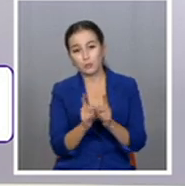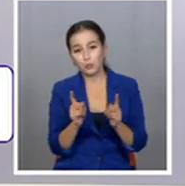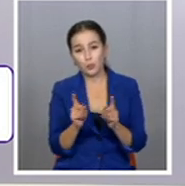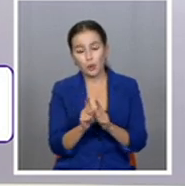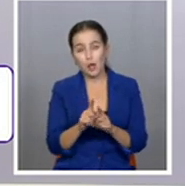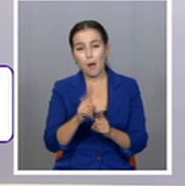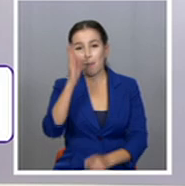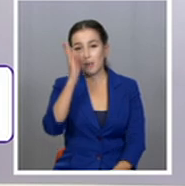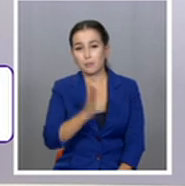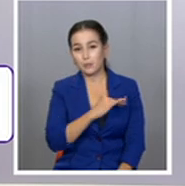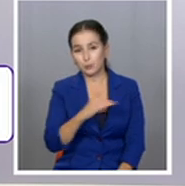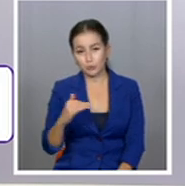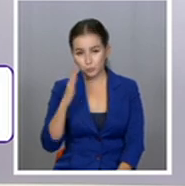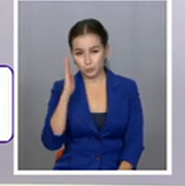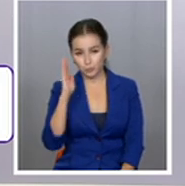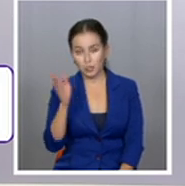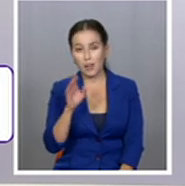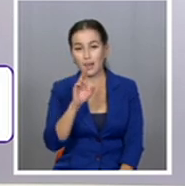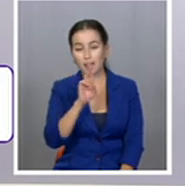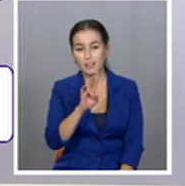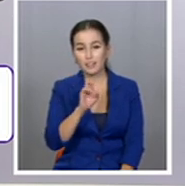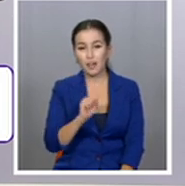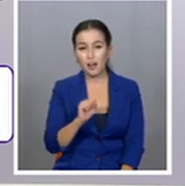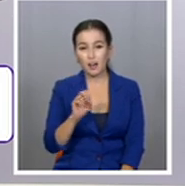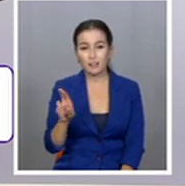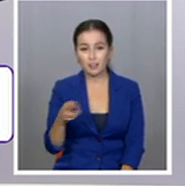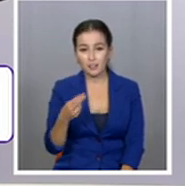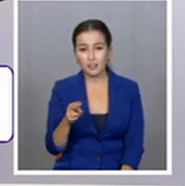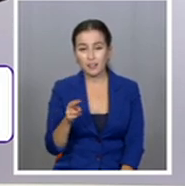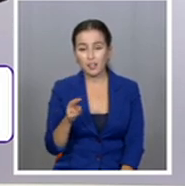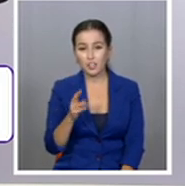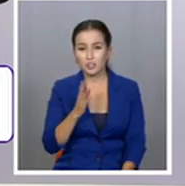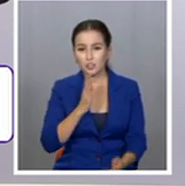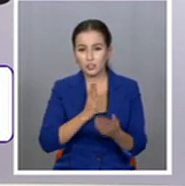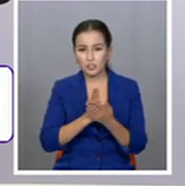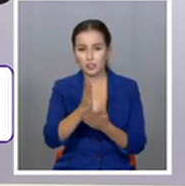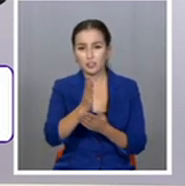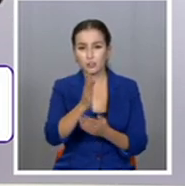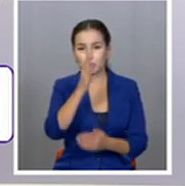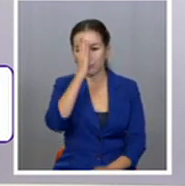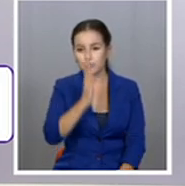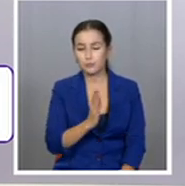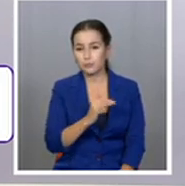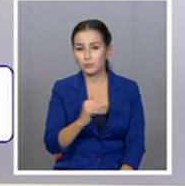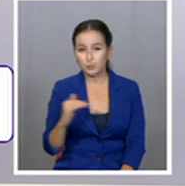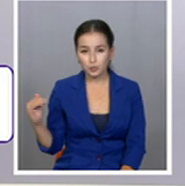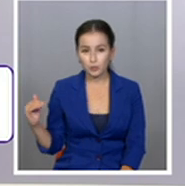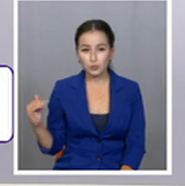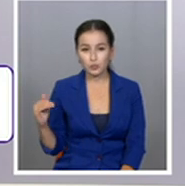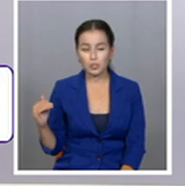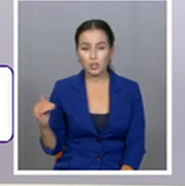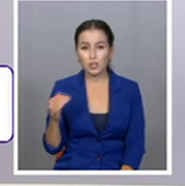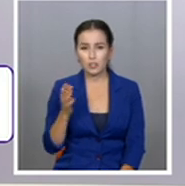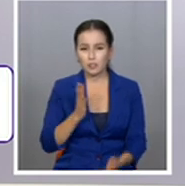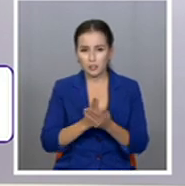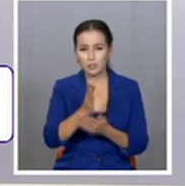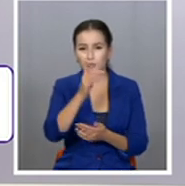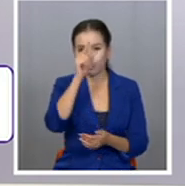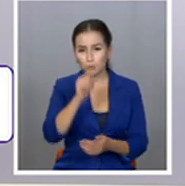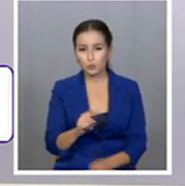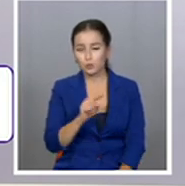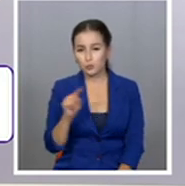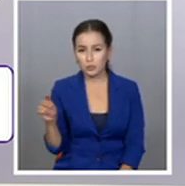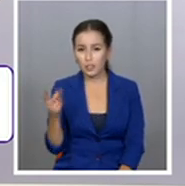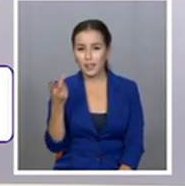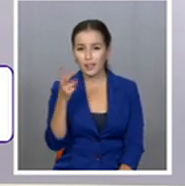Демек, NAD үш бұрышы тік бұрышты үш бұрыш. Ал тік бұрышты үш бұрыштың екі